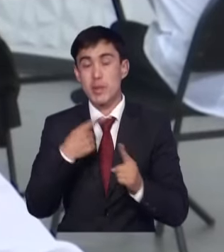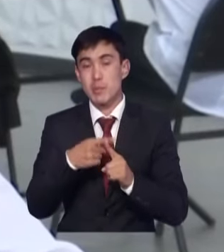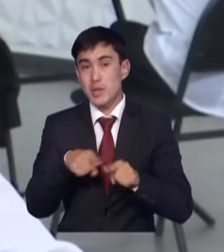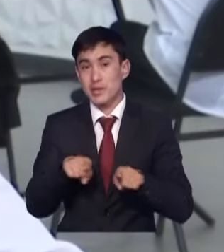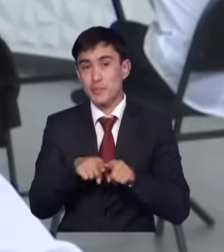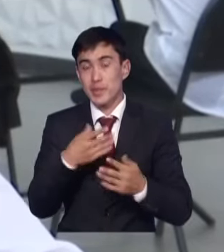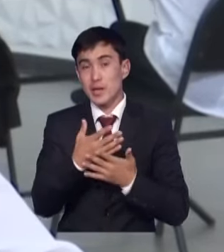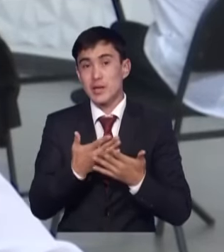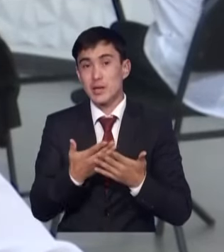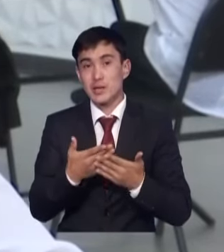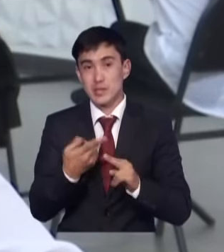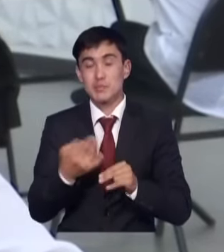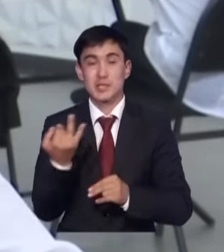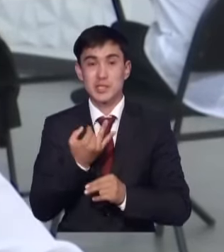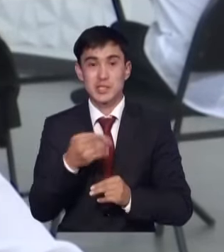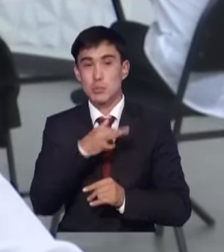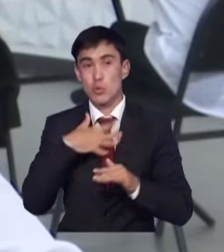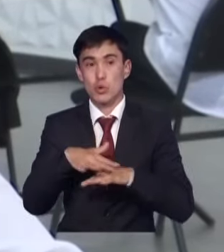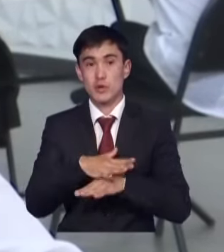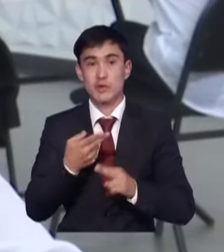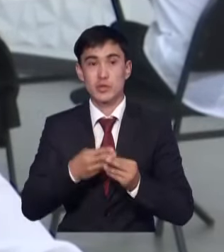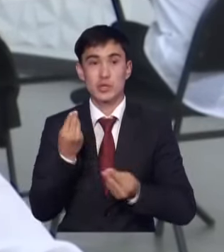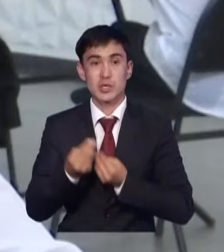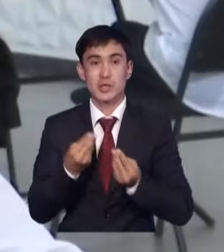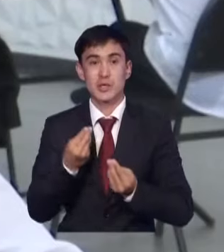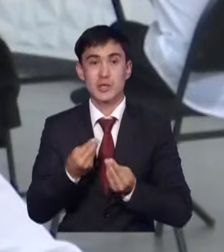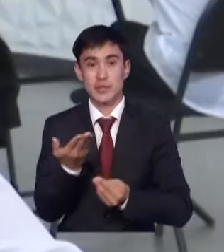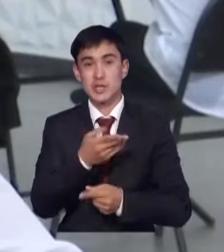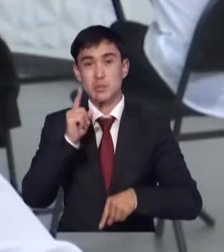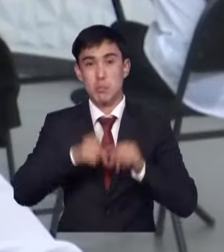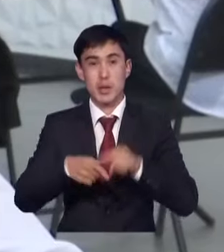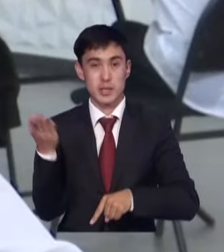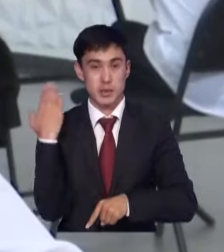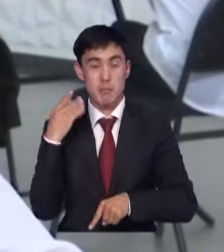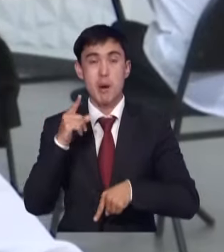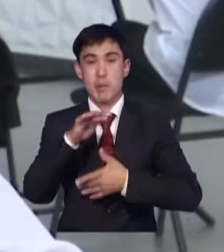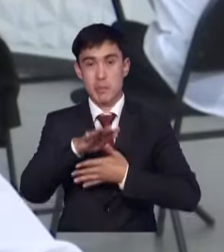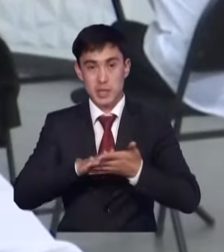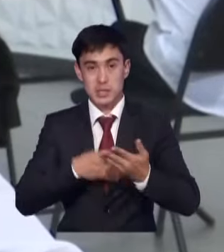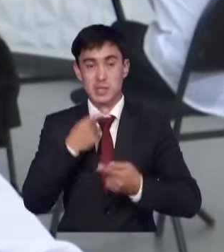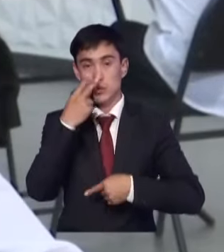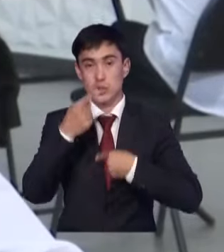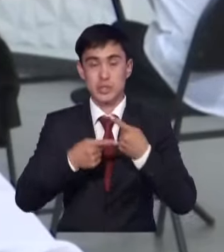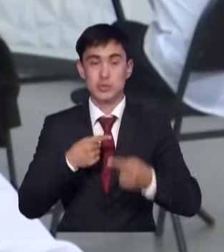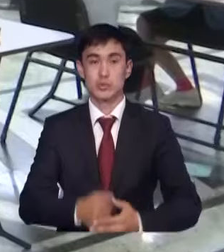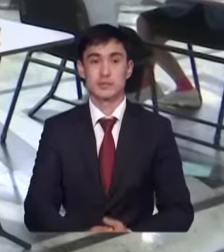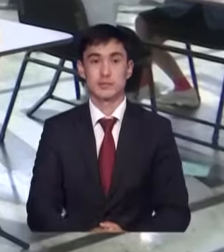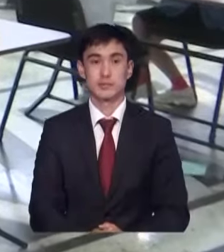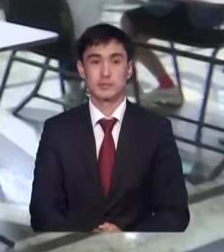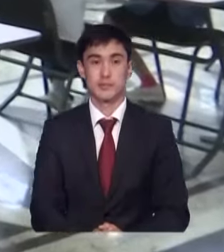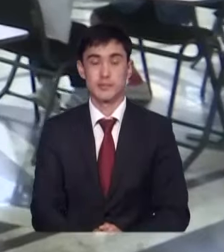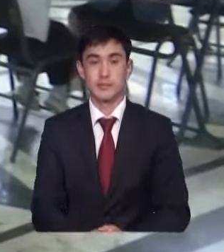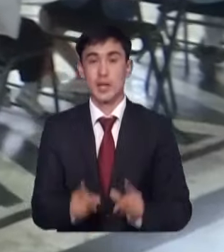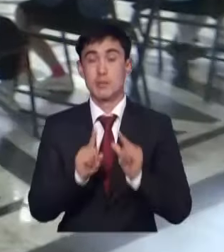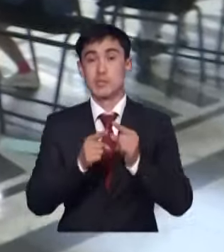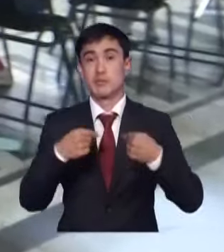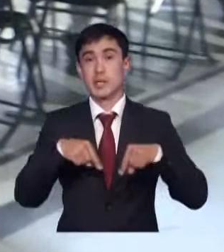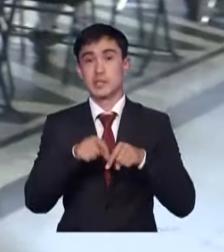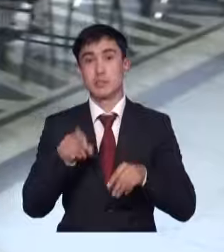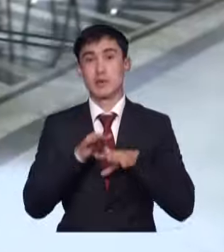математика. Тем она и вызывает интерес у многих. В эту игру играли еще наши предки, а мы продолжаем эту традицию. По словам